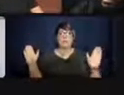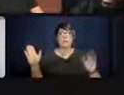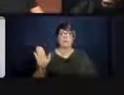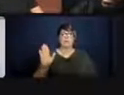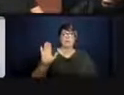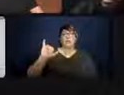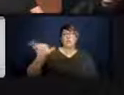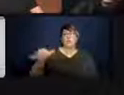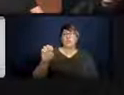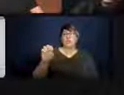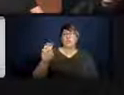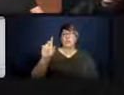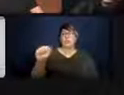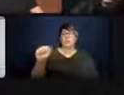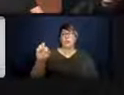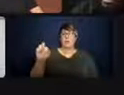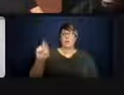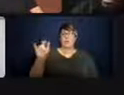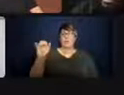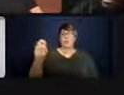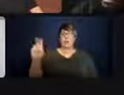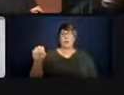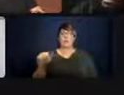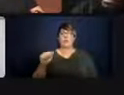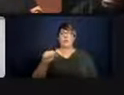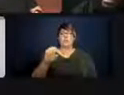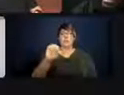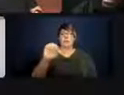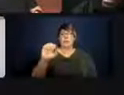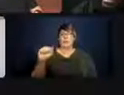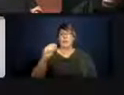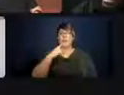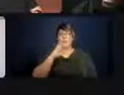أشكر السيدة روزنفولد